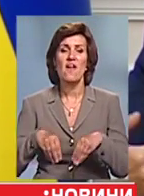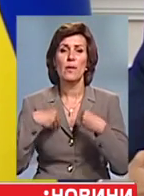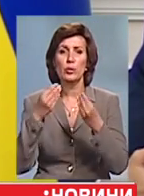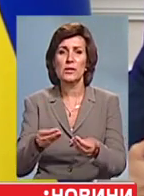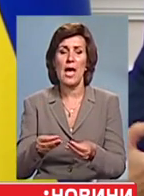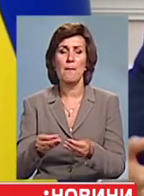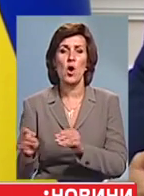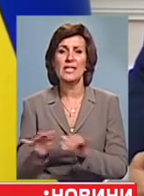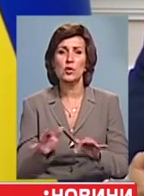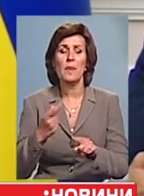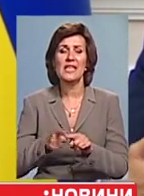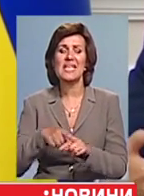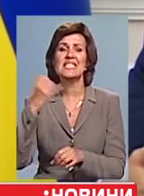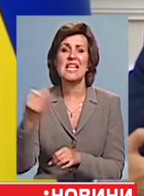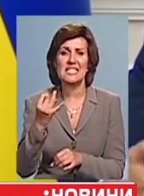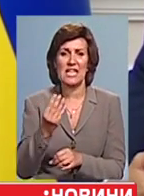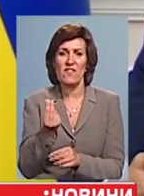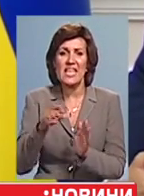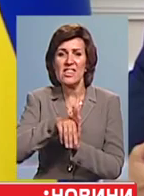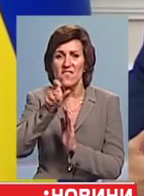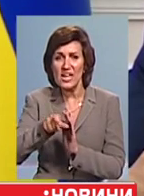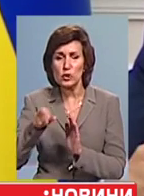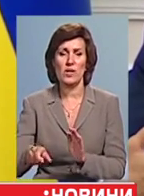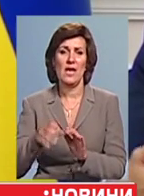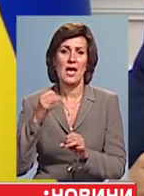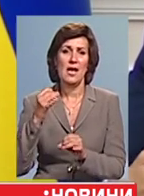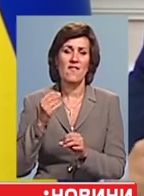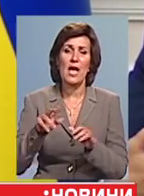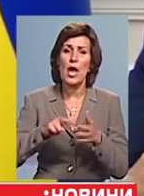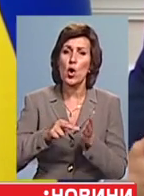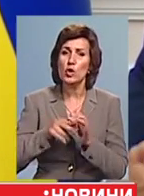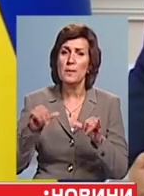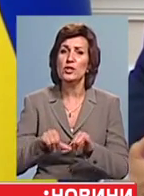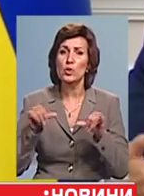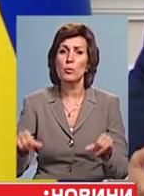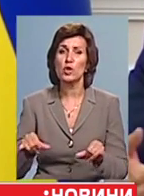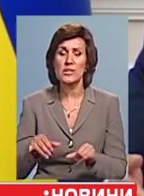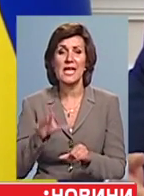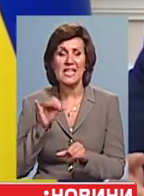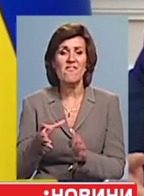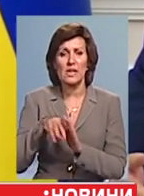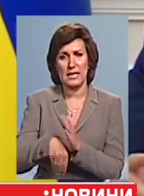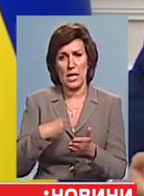який зацікавлює інвесторів в економічному зростанні і зацікавлює інвесторів в вкладанні коштів в українську економіку.